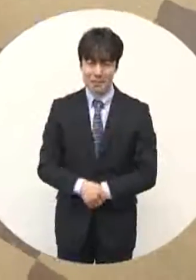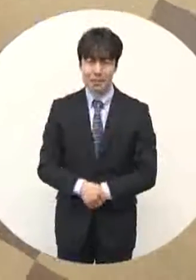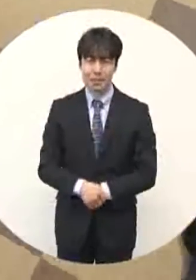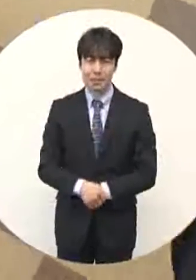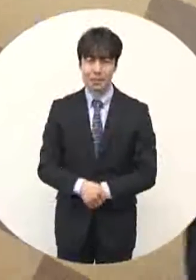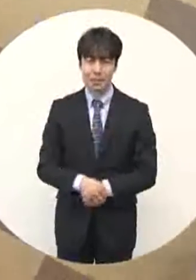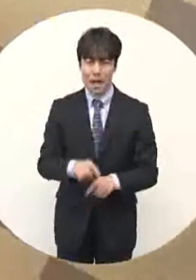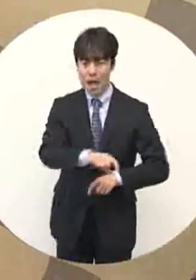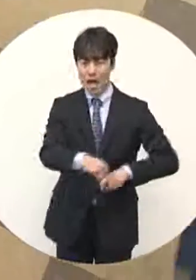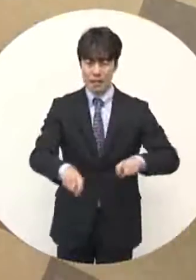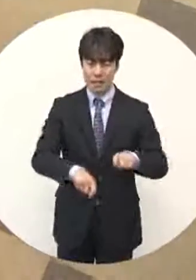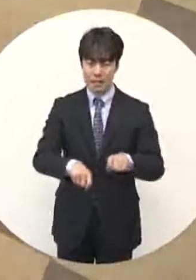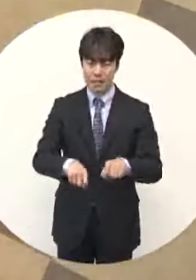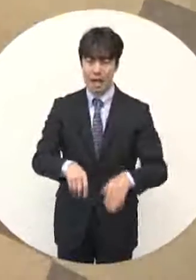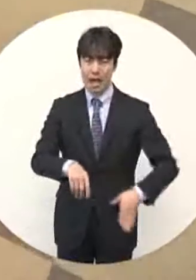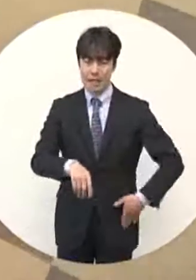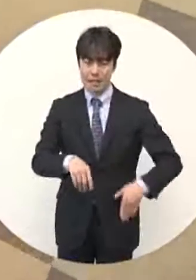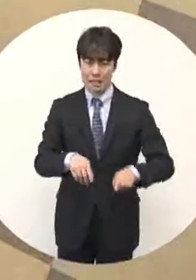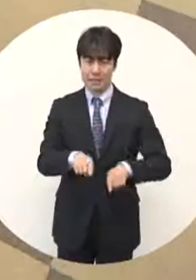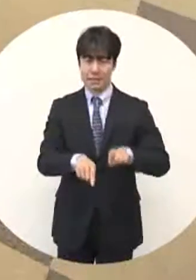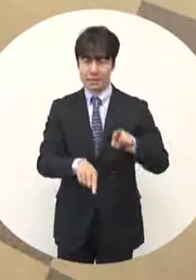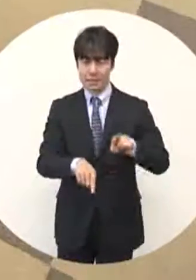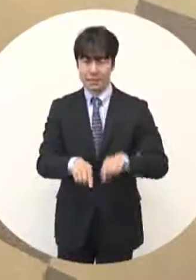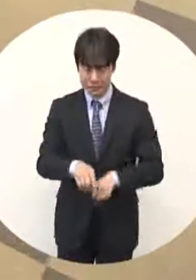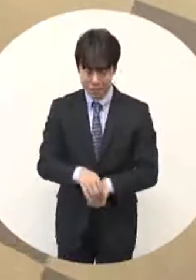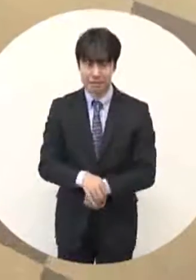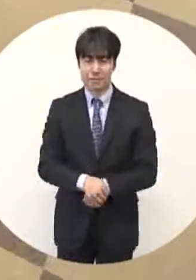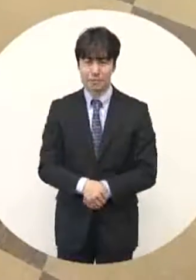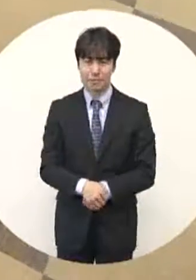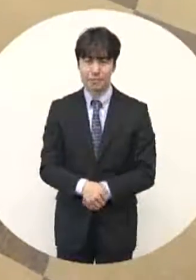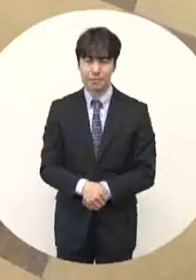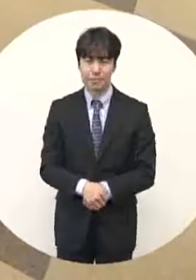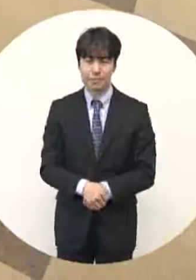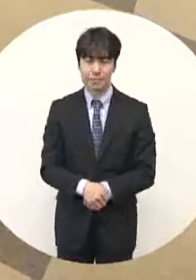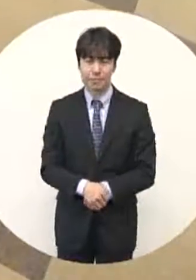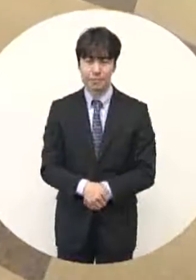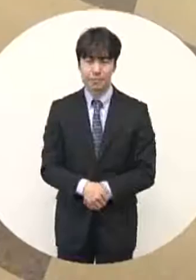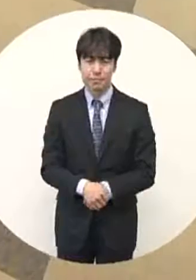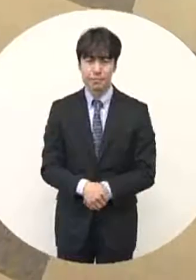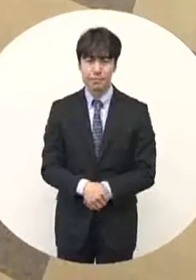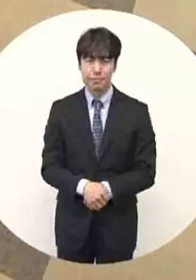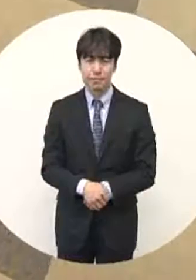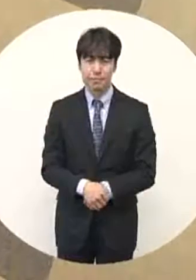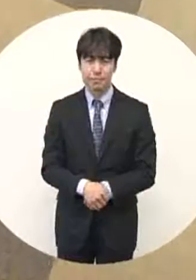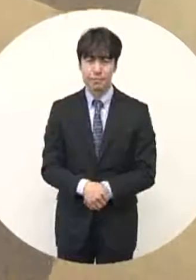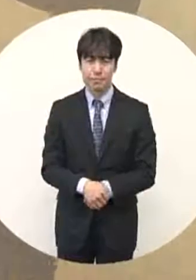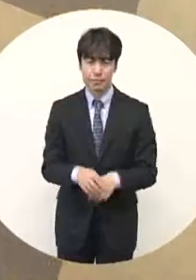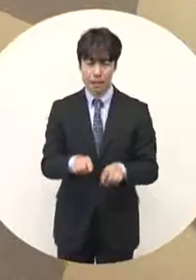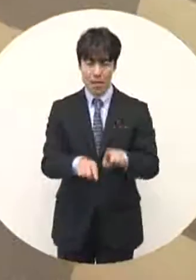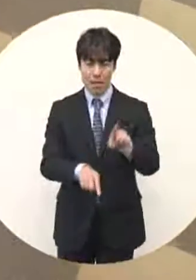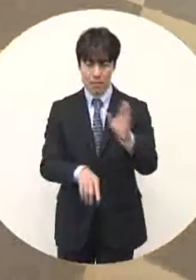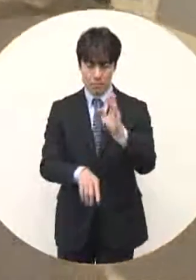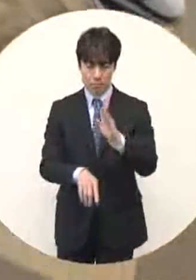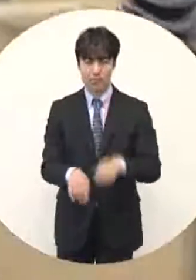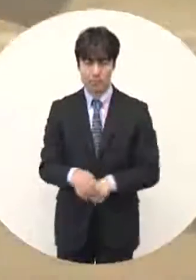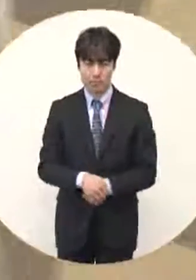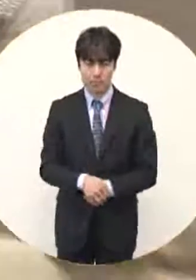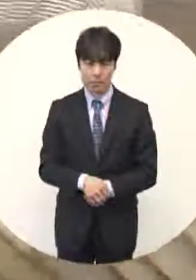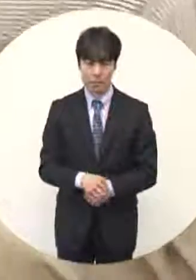度はこのまま逆足もじゃあやってみましょうか。逆足もゆっくり上げます。これ上げすぎです。 あ、すみ